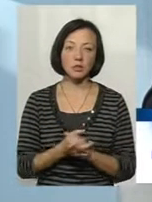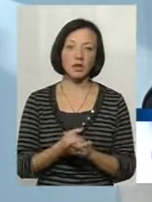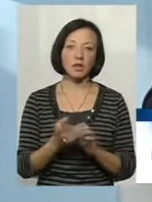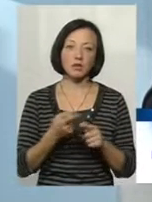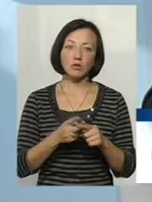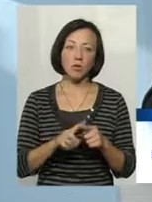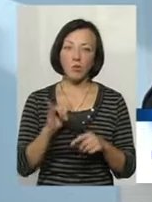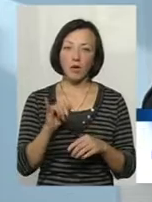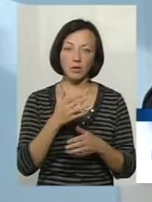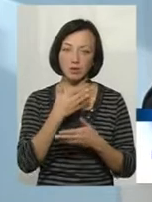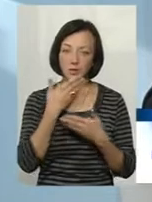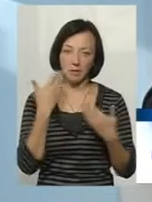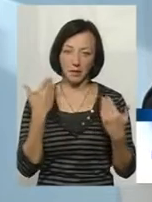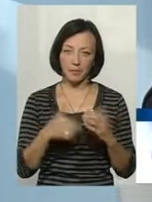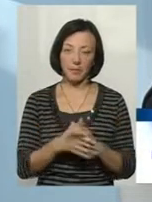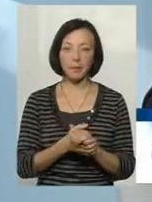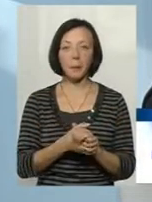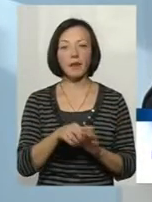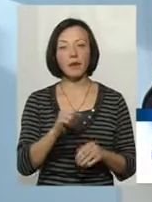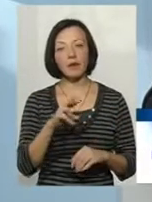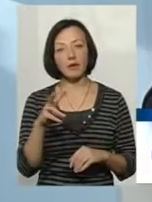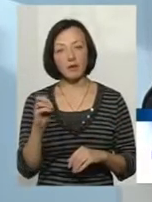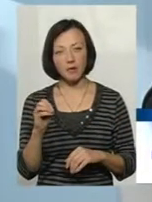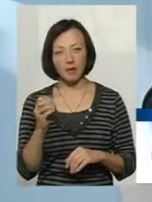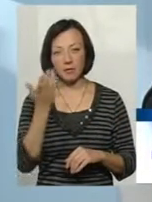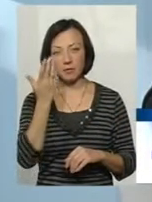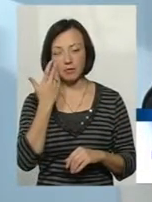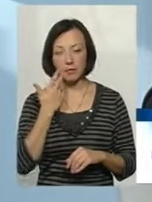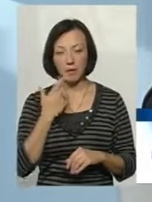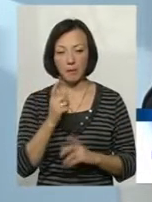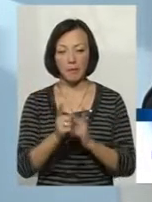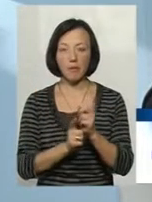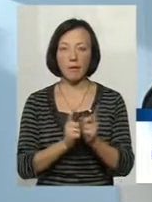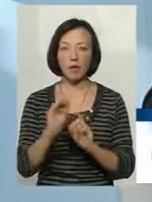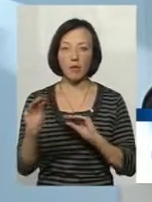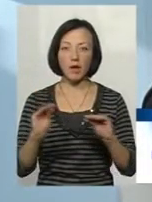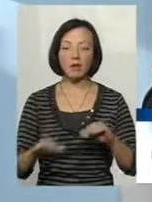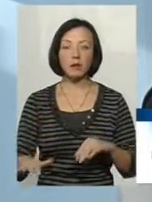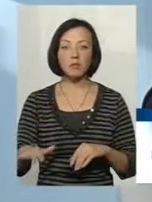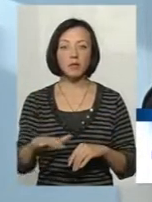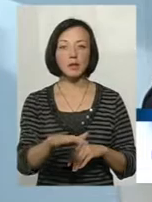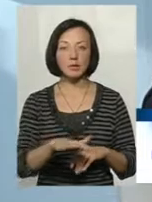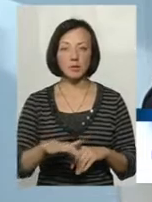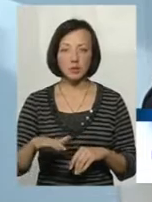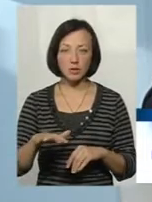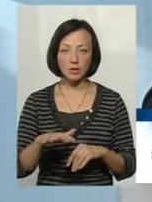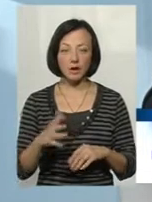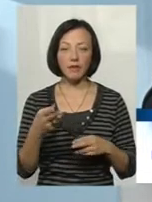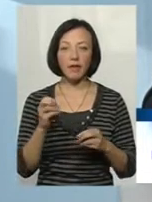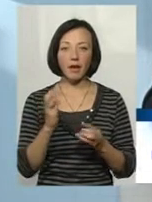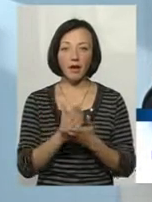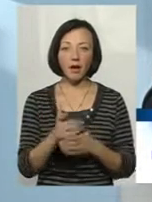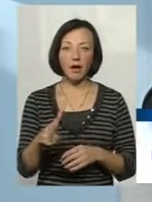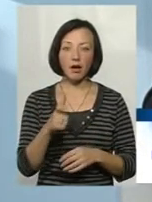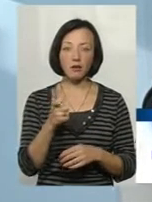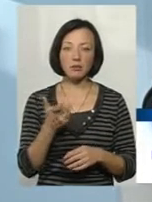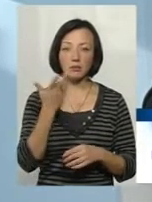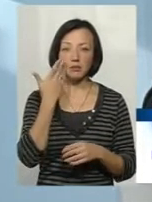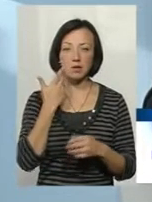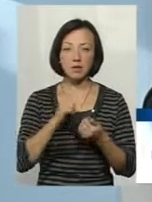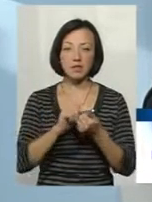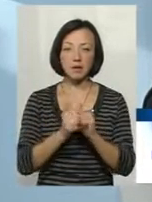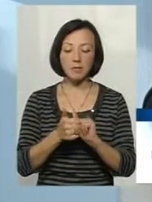нічого поганого немає. Але при переобладнанні приміщень, де встановлені газові прилади, при